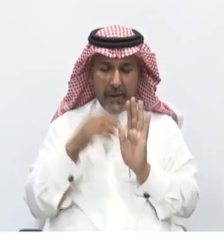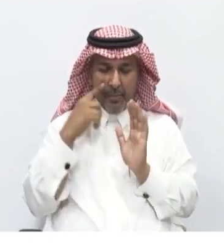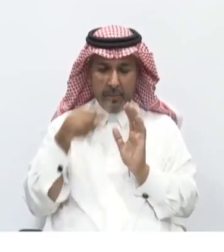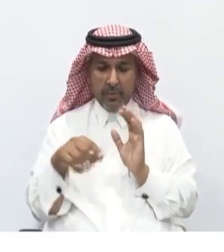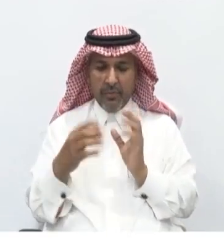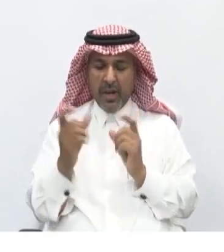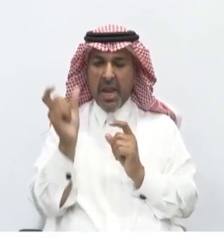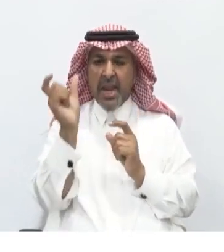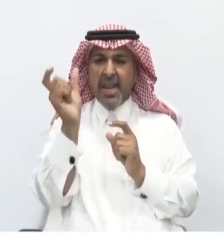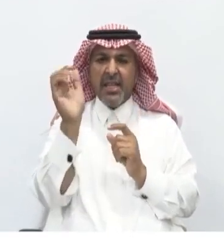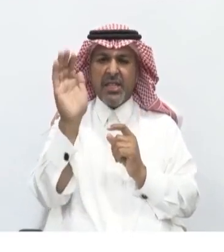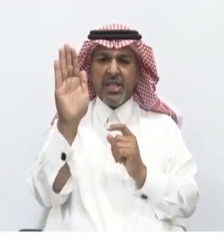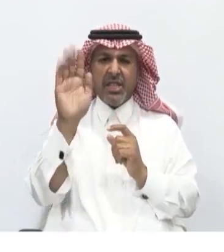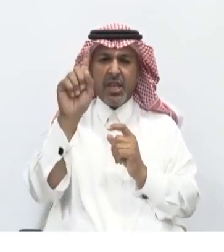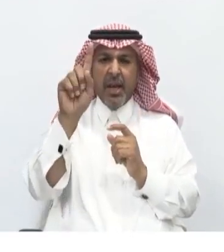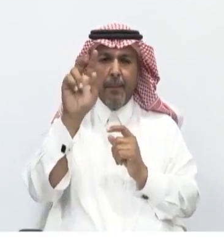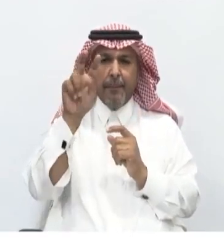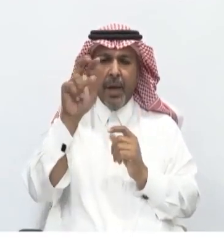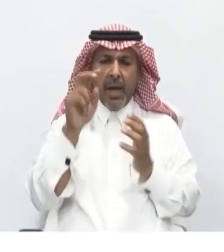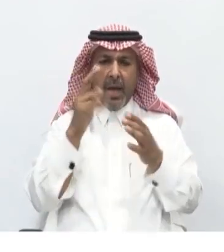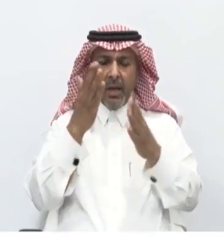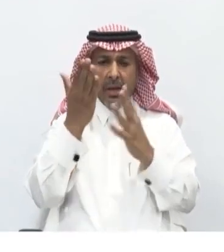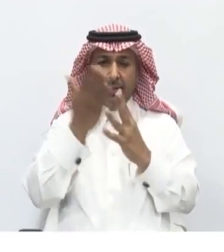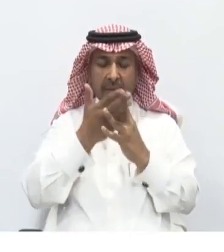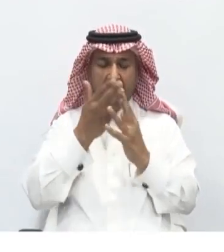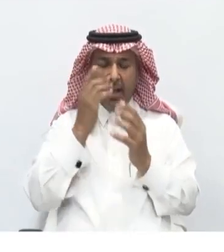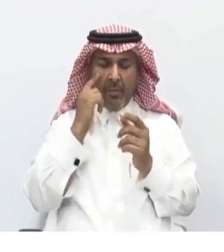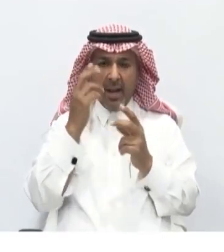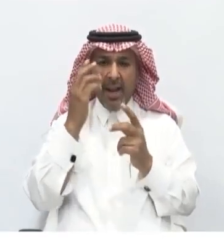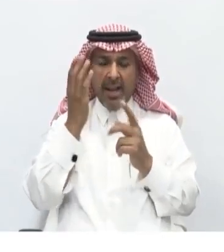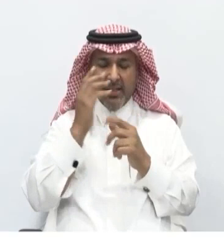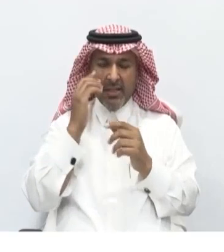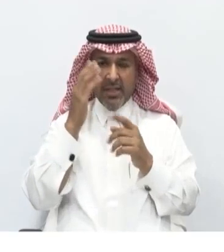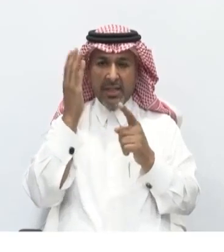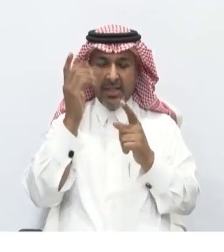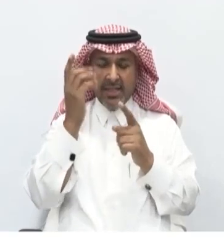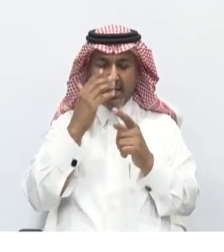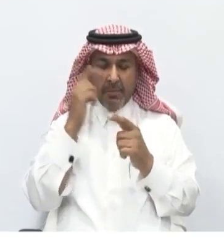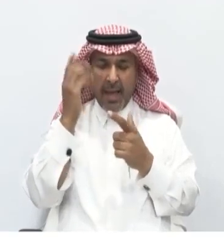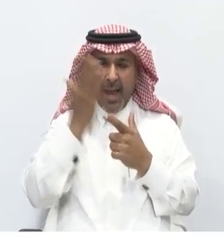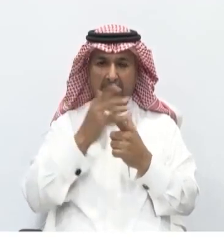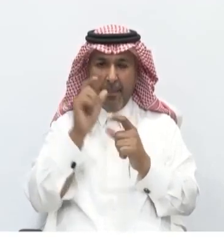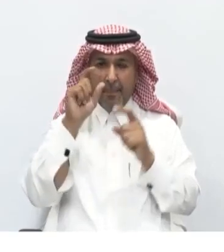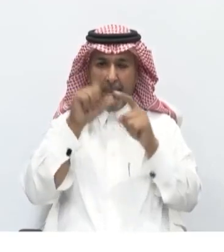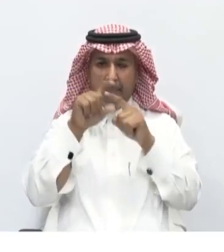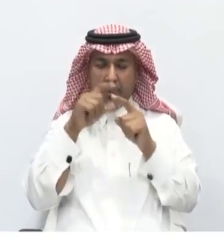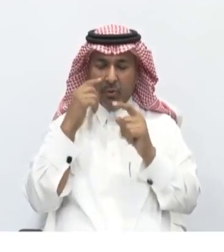نسبه المولات حل مسائل تدريبيه الخلاصه وحل اسئله التقويم